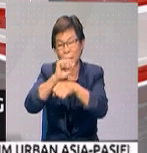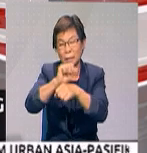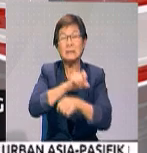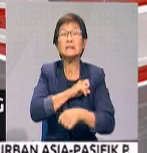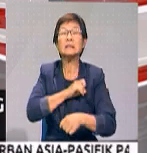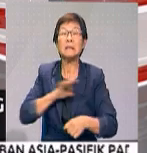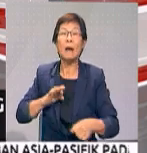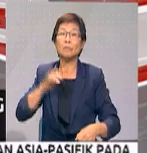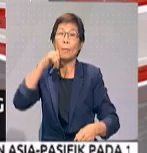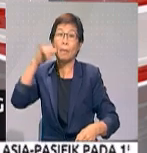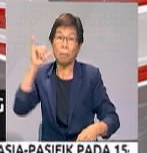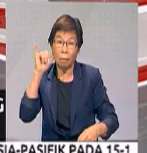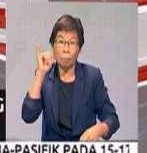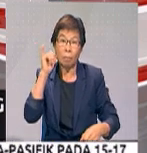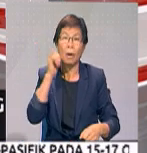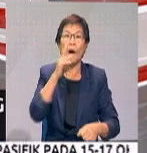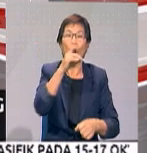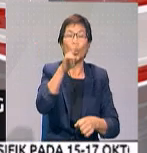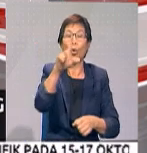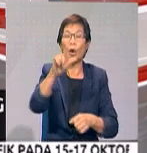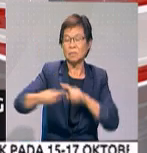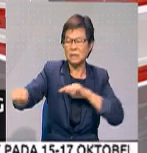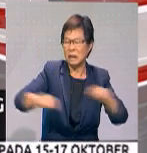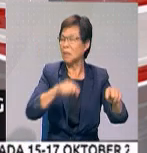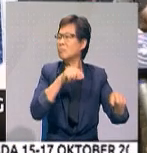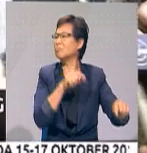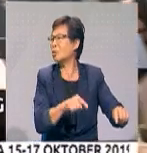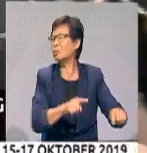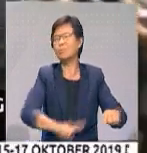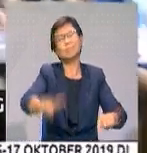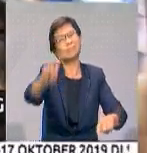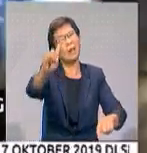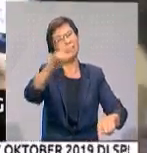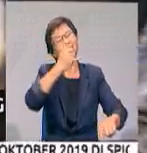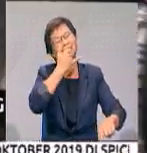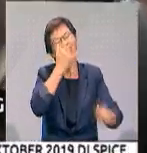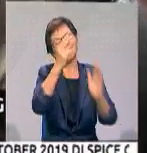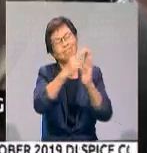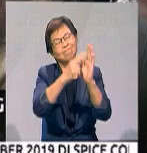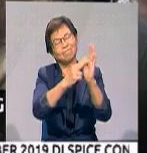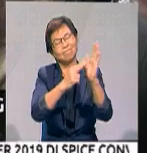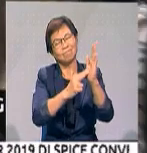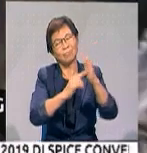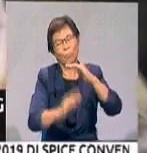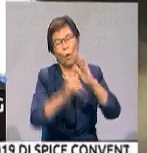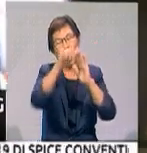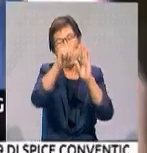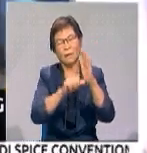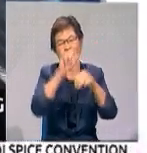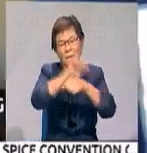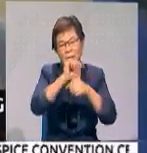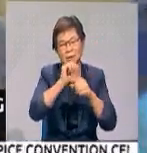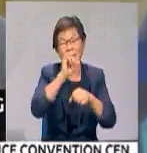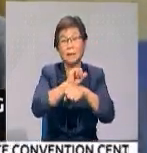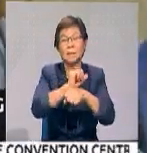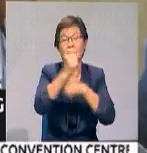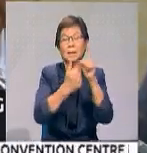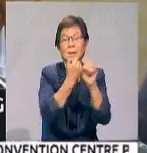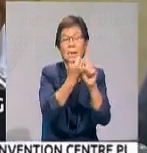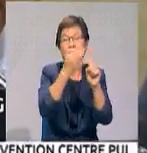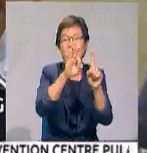tangannya semalam. Menurut Kula, tindakan itu merupakan satu kesalahan undang-undang di bawah Akta Kerja